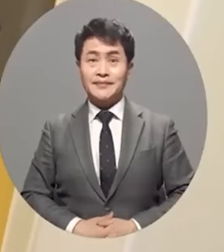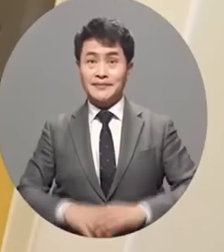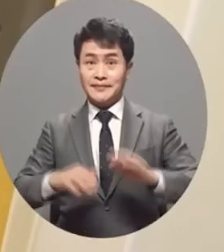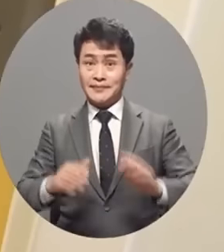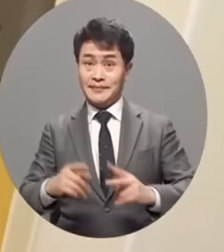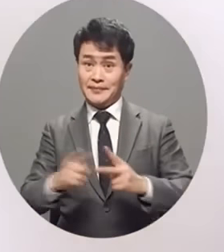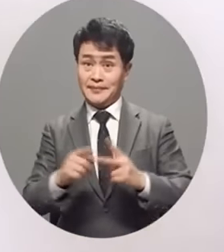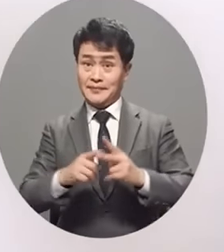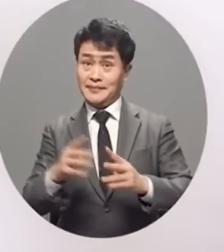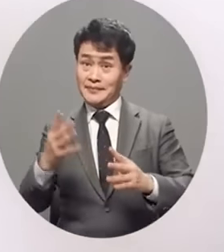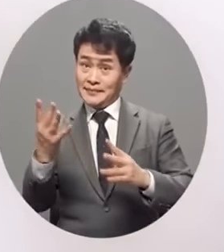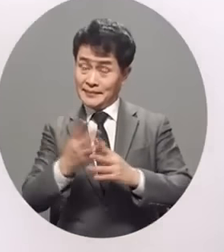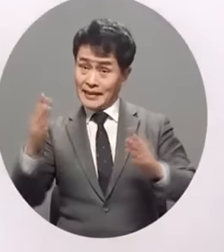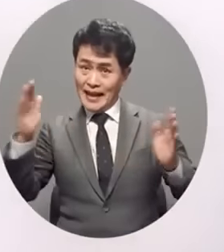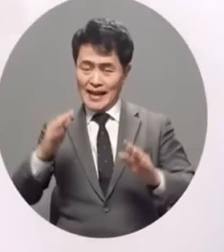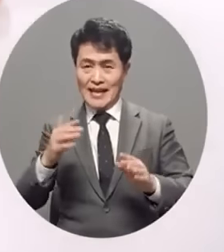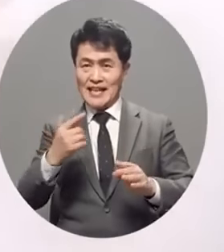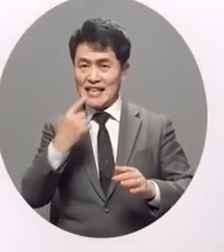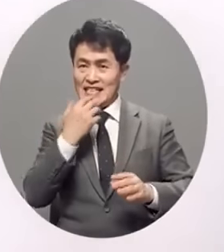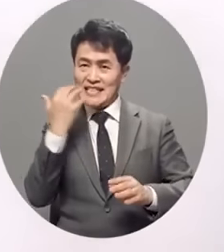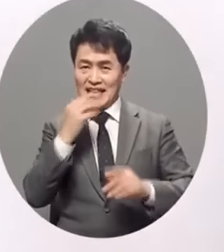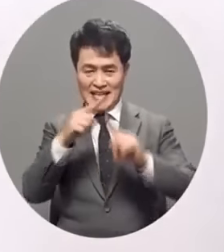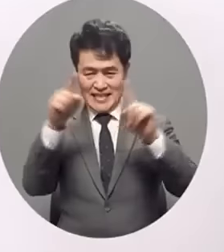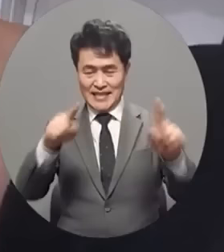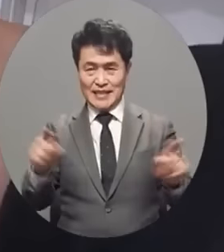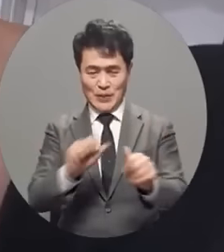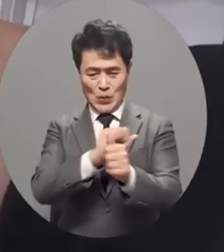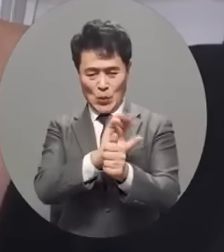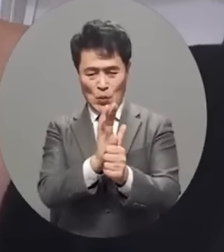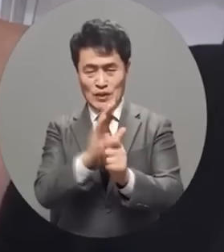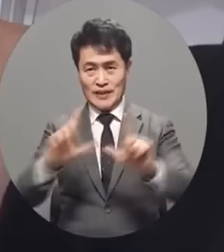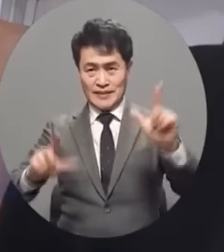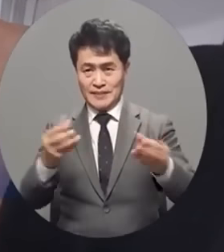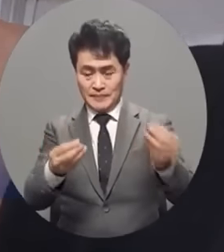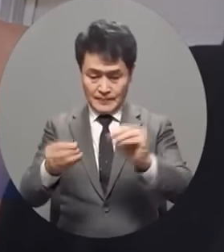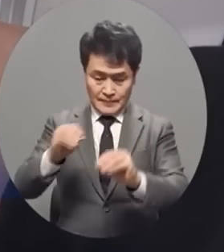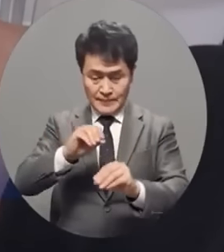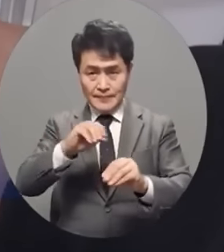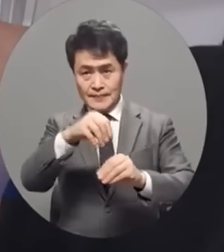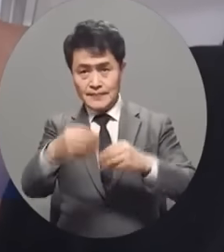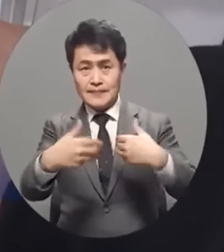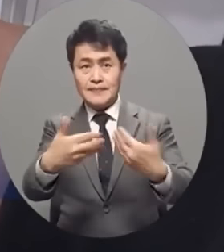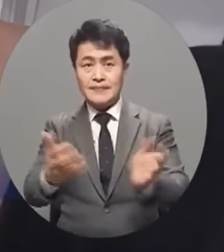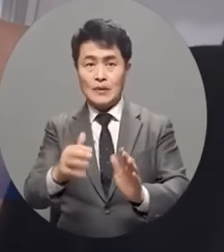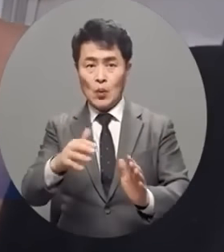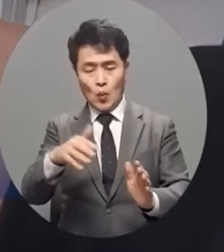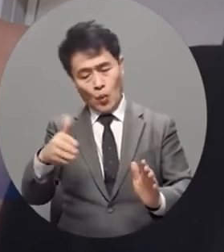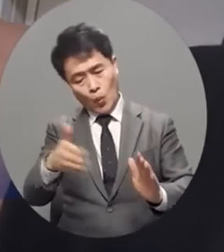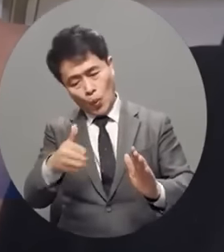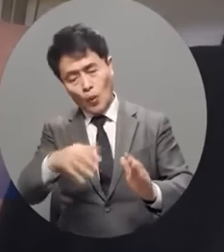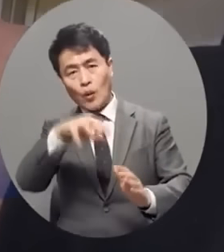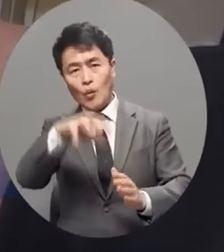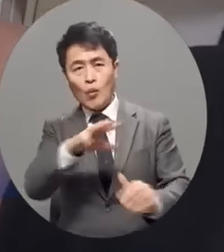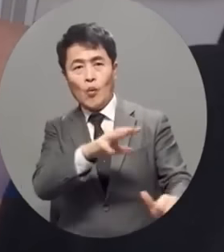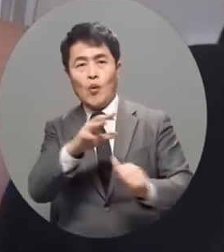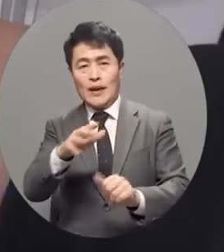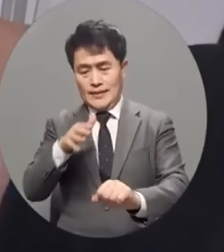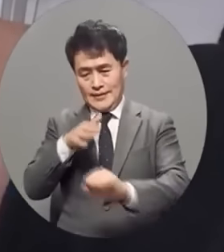한 초등학교 4학년 학생이 색종이로 공작새를 접어봅니다. 공간을 활용해서 이렇게 해보는